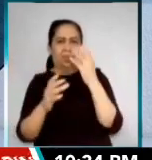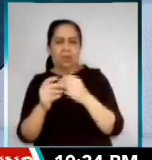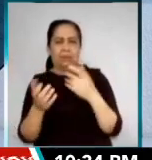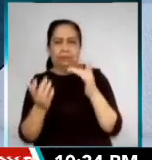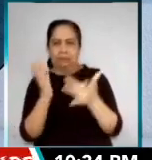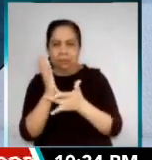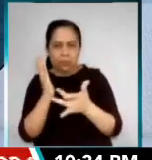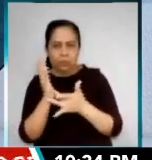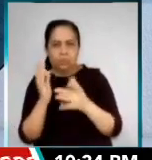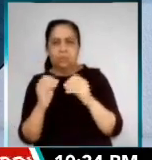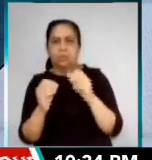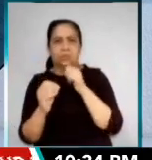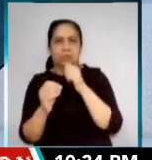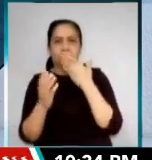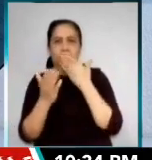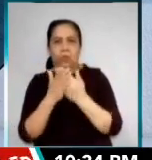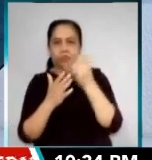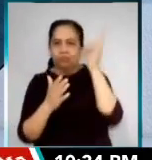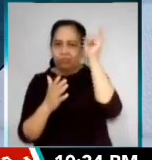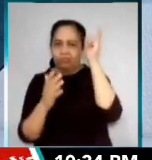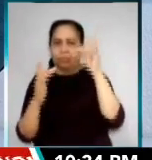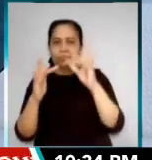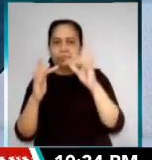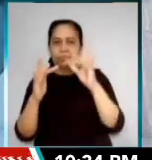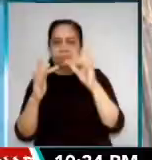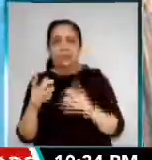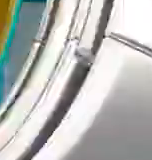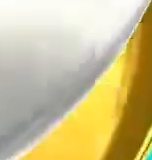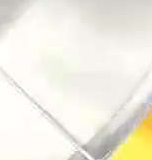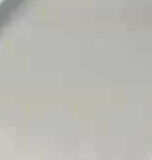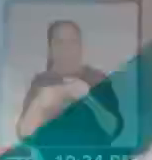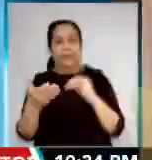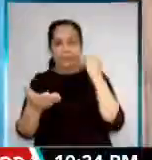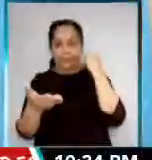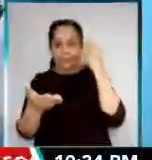maayos na internet connection. May report si Ivan Mayrina.